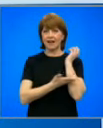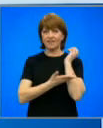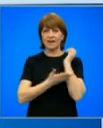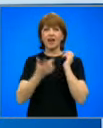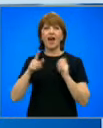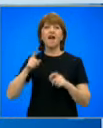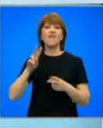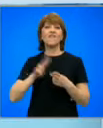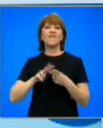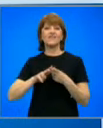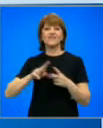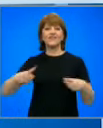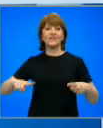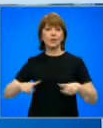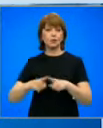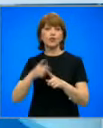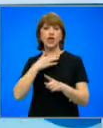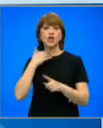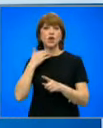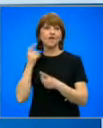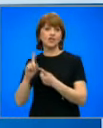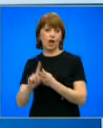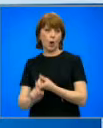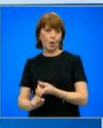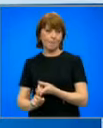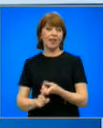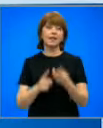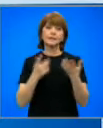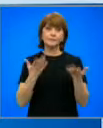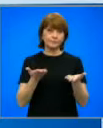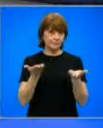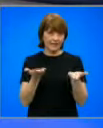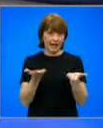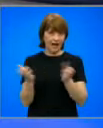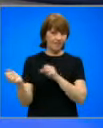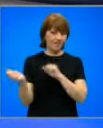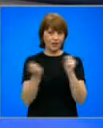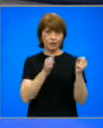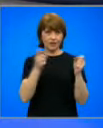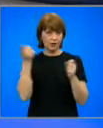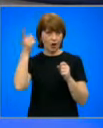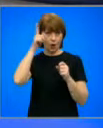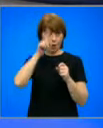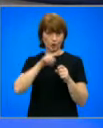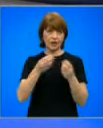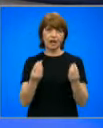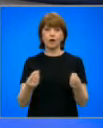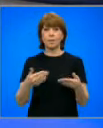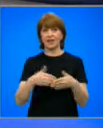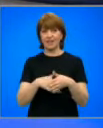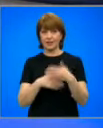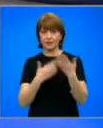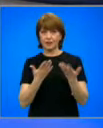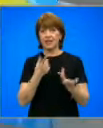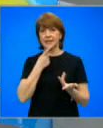Витоша и Овча купел. Владимир Ковачев е в студиото сега с отговор на важния въпрос. Така ветровито ли ще бъде и утре? Добър вечер, Влади. Добър вечер. Да.